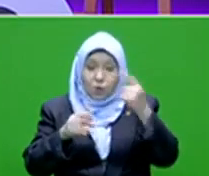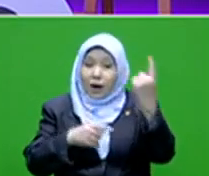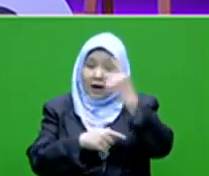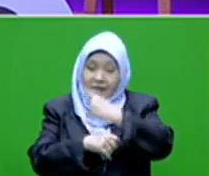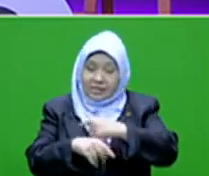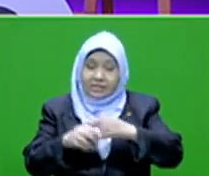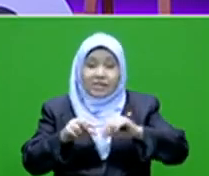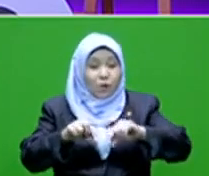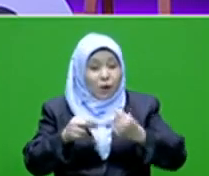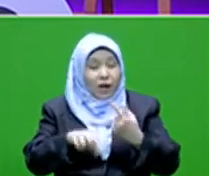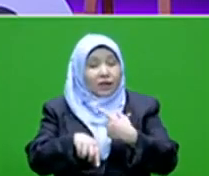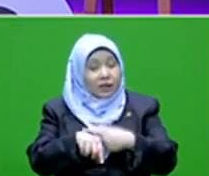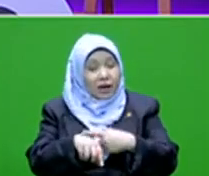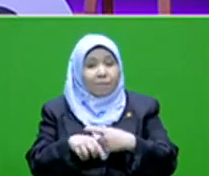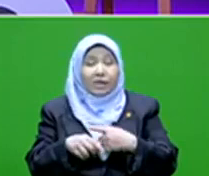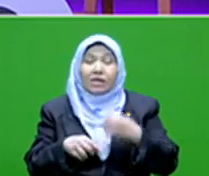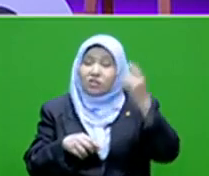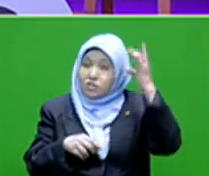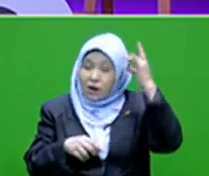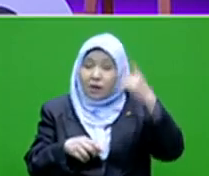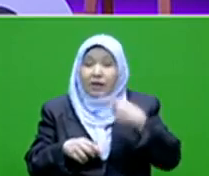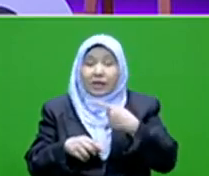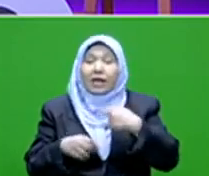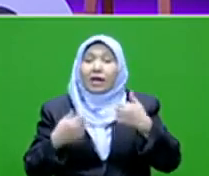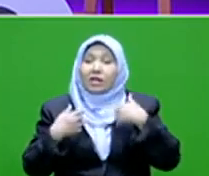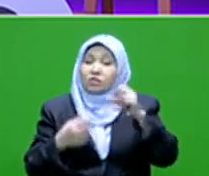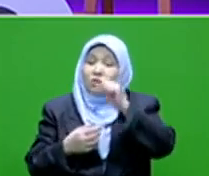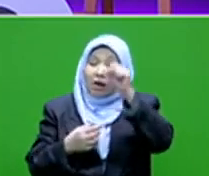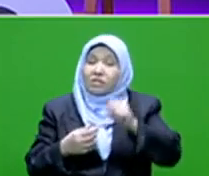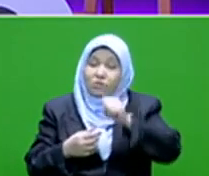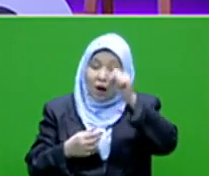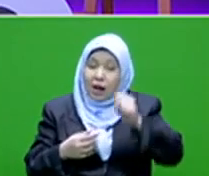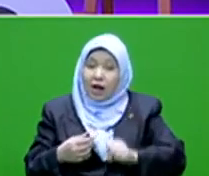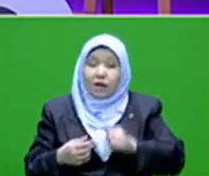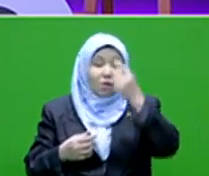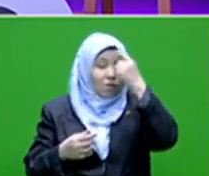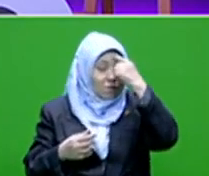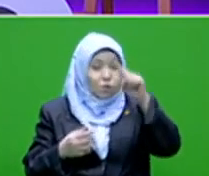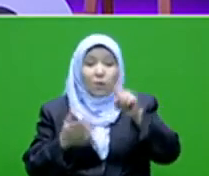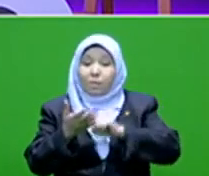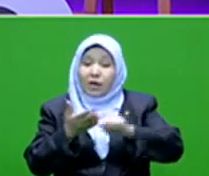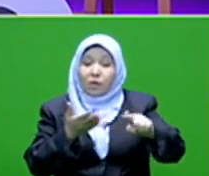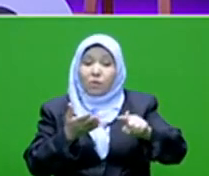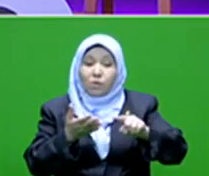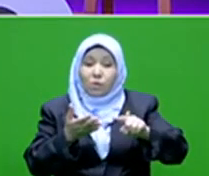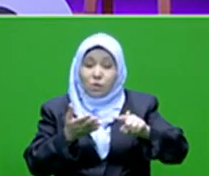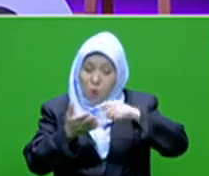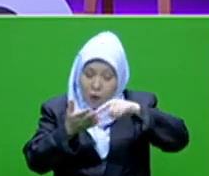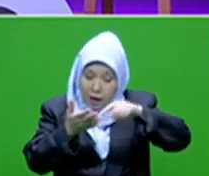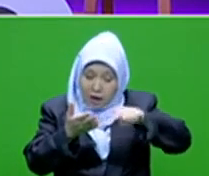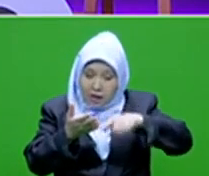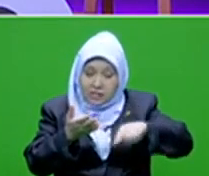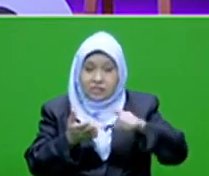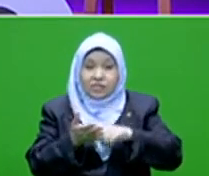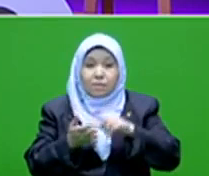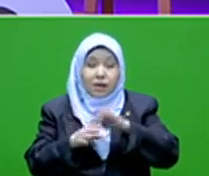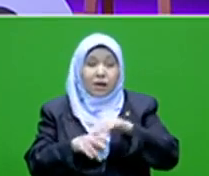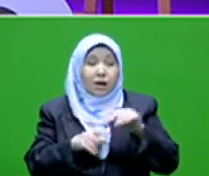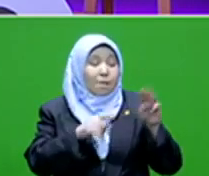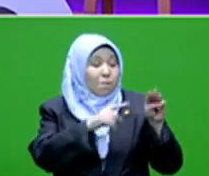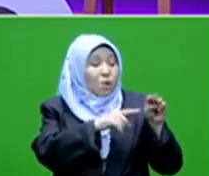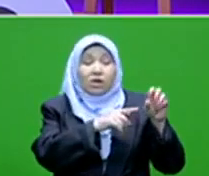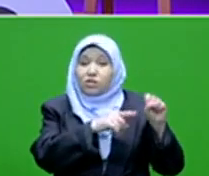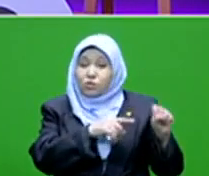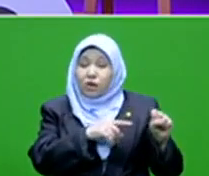diajukan kepada tetamu kita untuk minggu ulang kaji ini, Ustaz Fah. Kalau kita lihat Ustaz Fah, muka surat 243